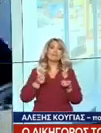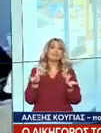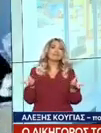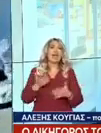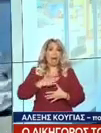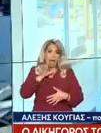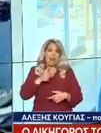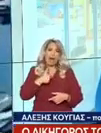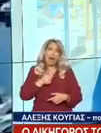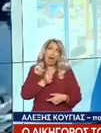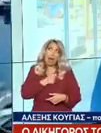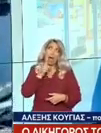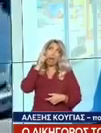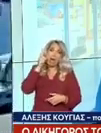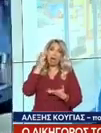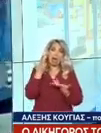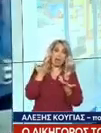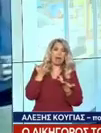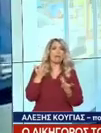μυρολάτρης, με τα τόσα που έχω